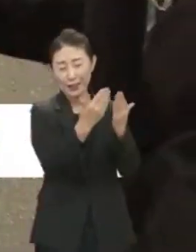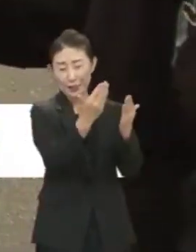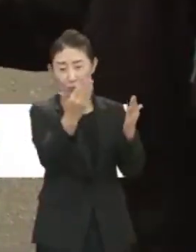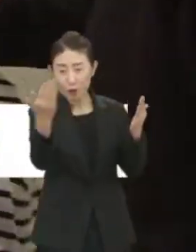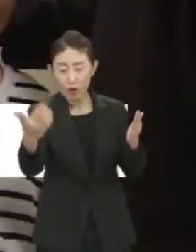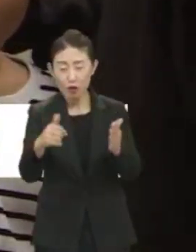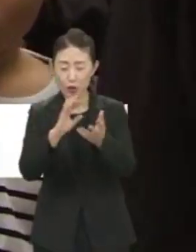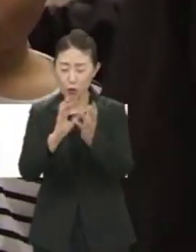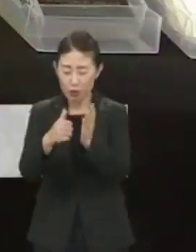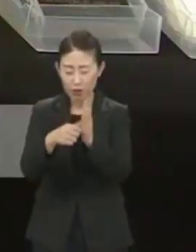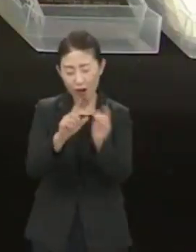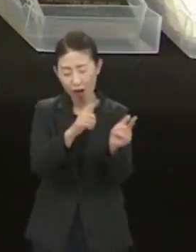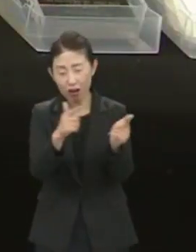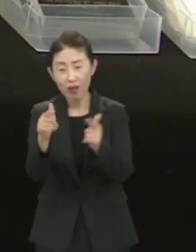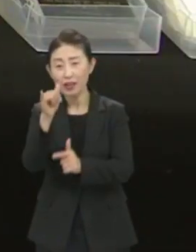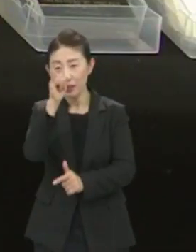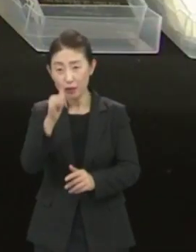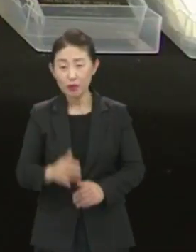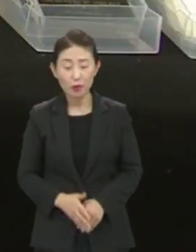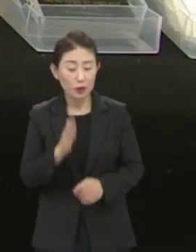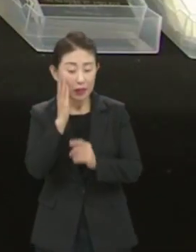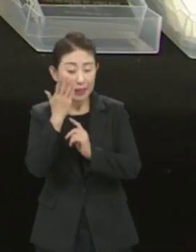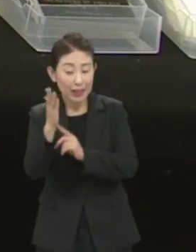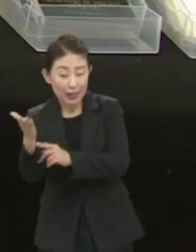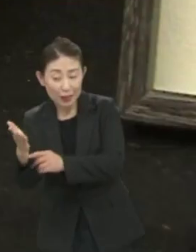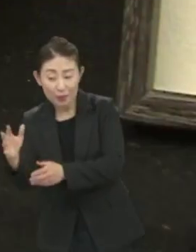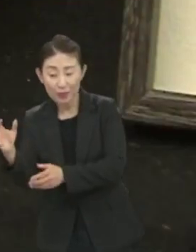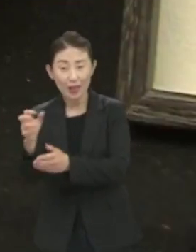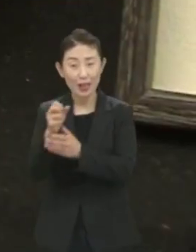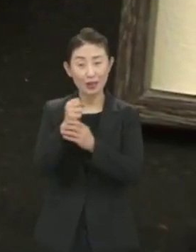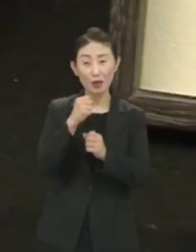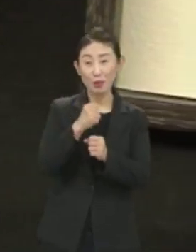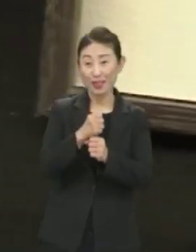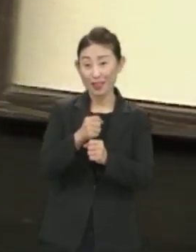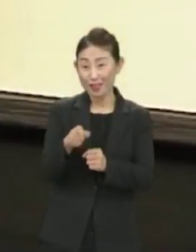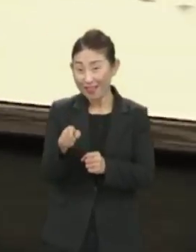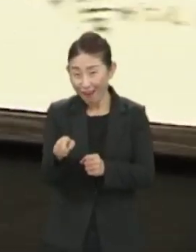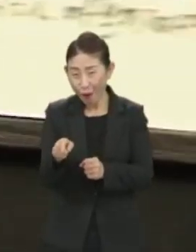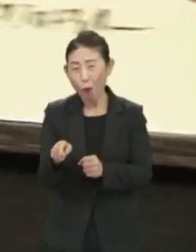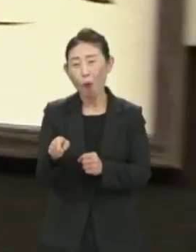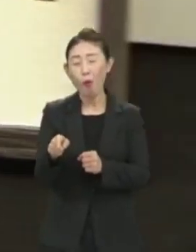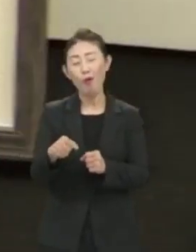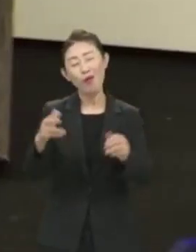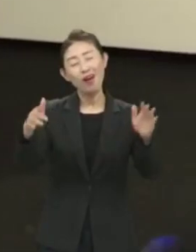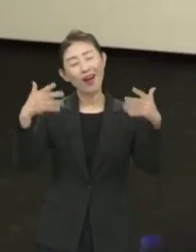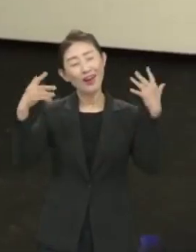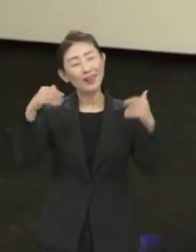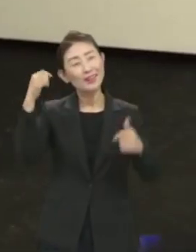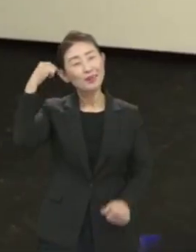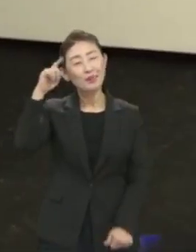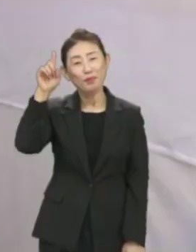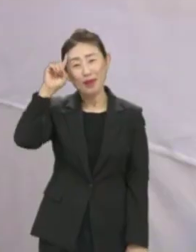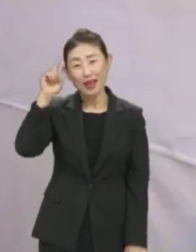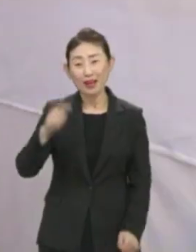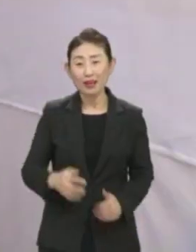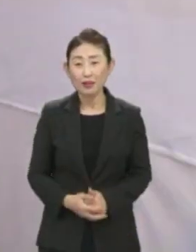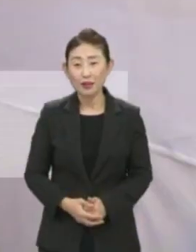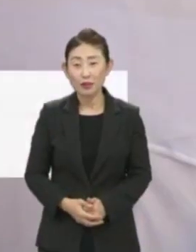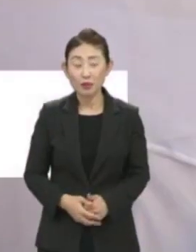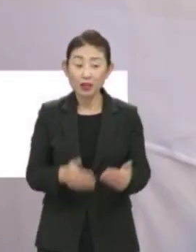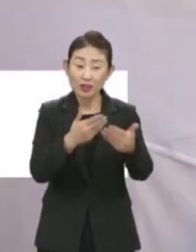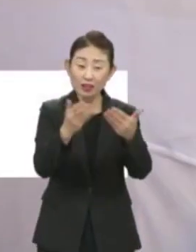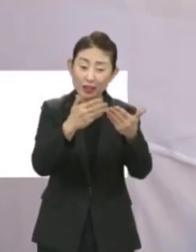가득합니다. 떨어진 낙엽 등을 활용한 작품들 속에선 가을이 무르익습니다. 보통 그림을 꽃을